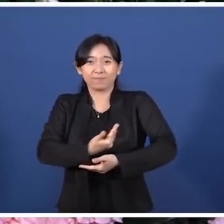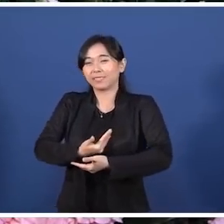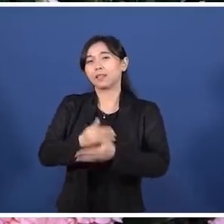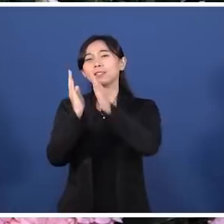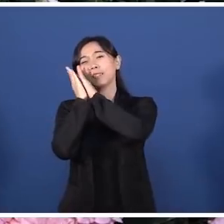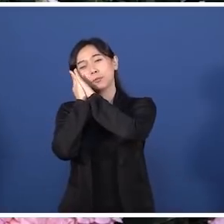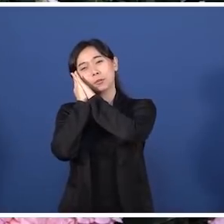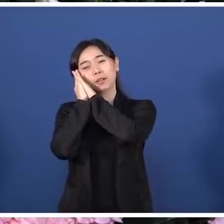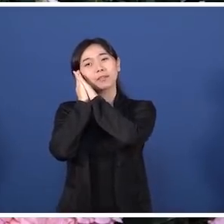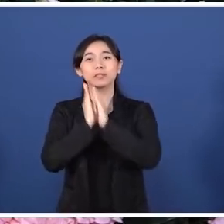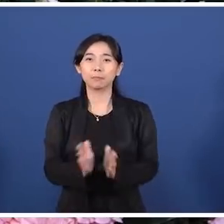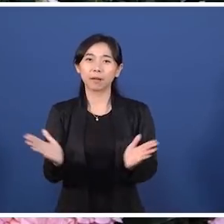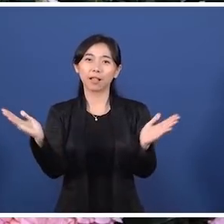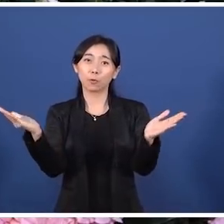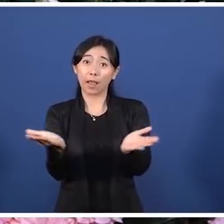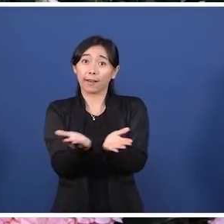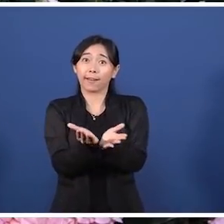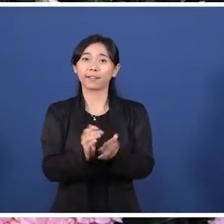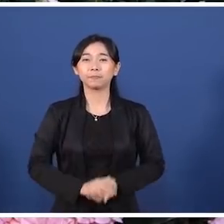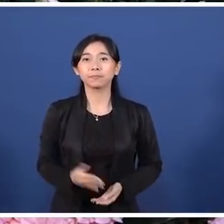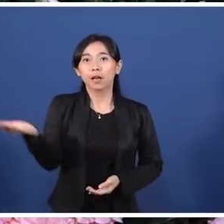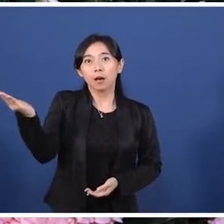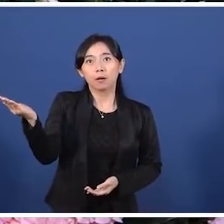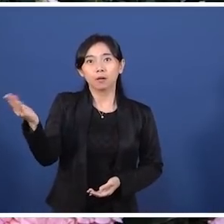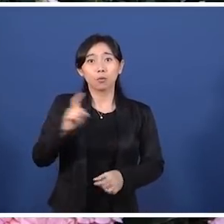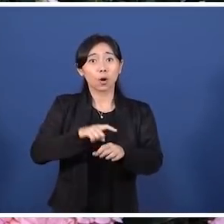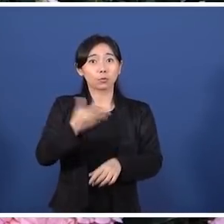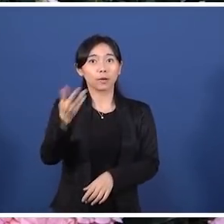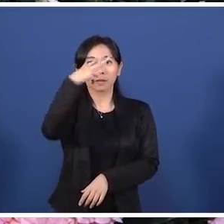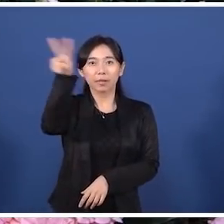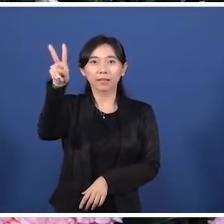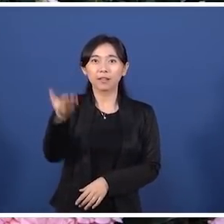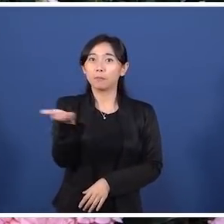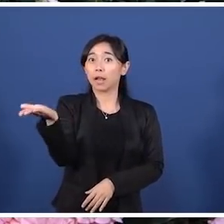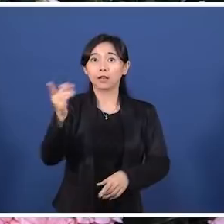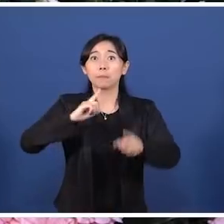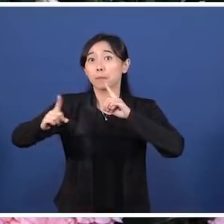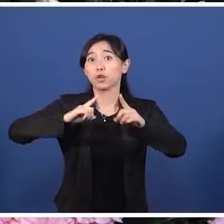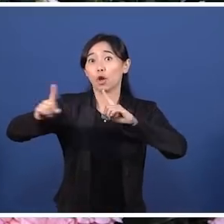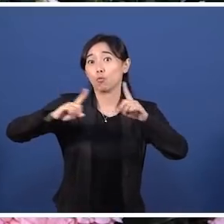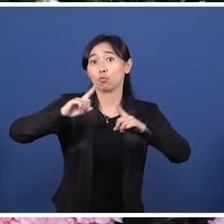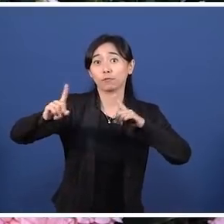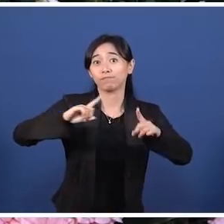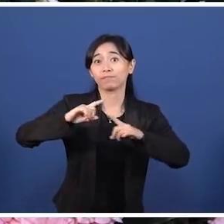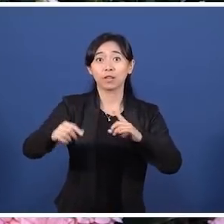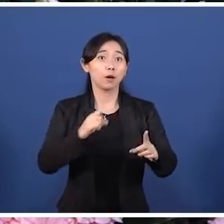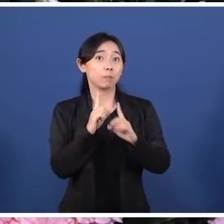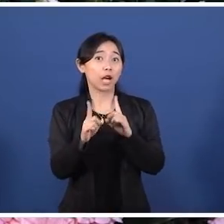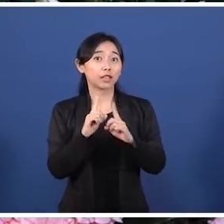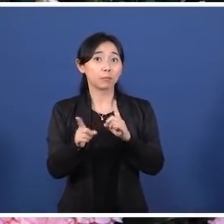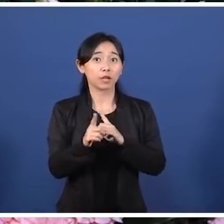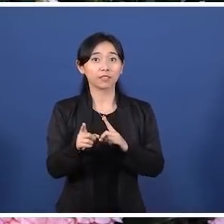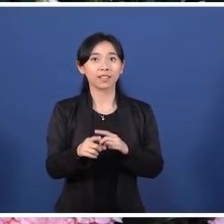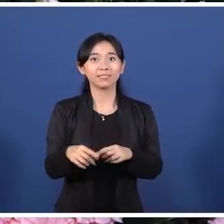dalam palungan. Dan ketika mereka melihatnya, mereka memberitahukan apa yang telah dikatakan kepada